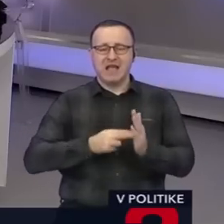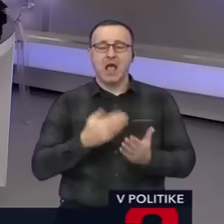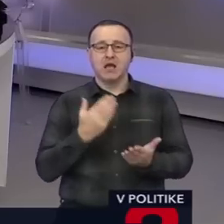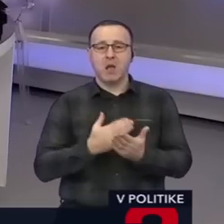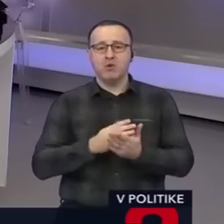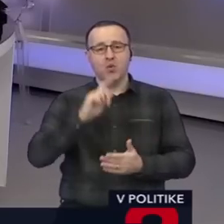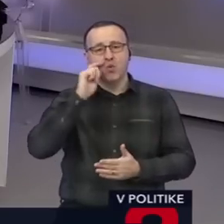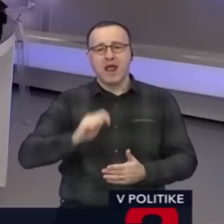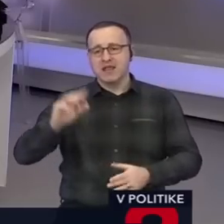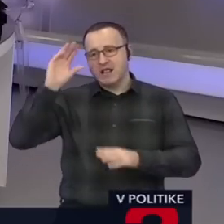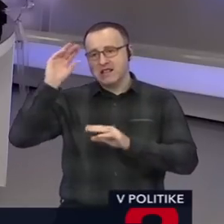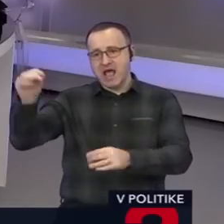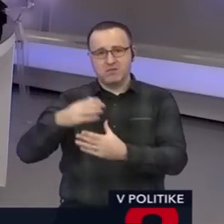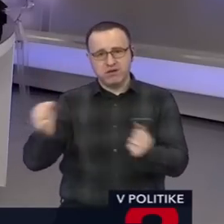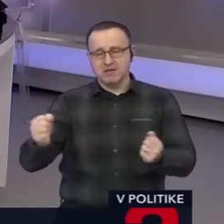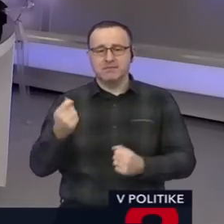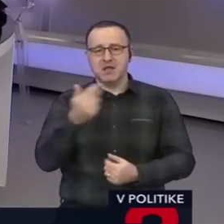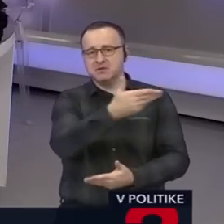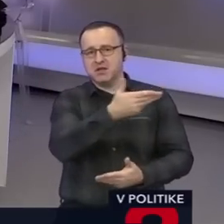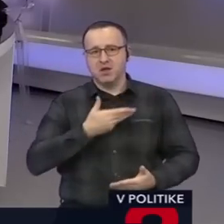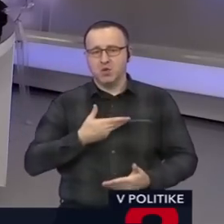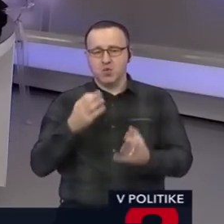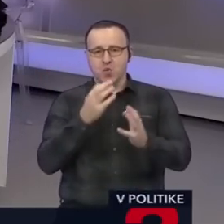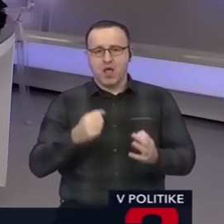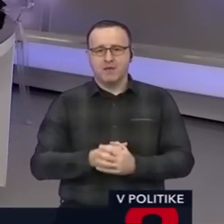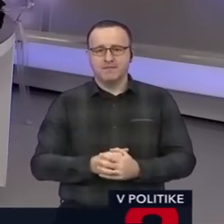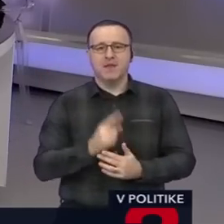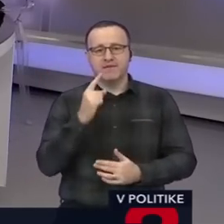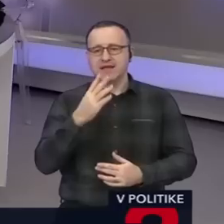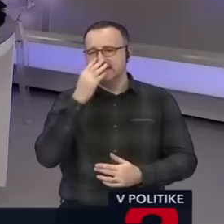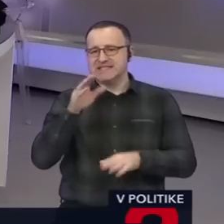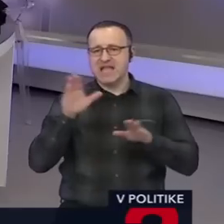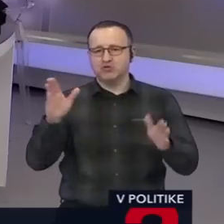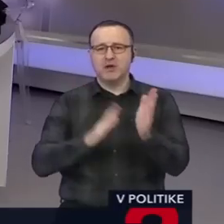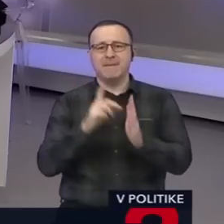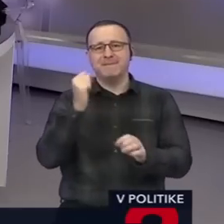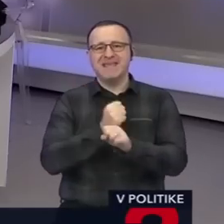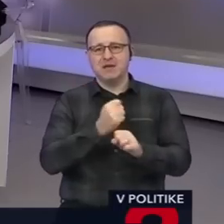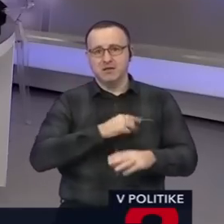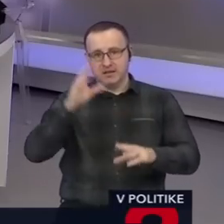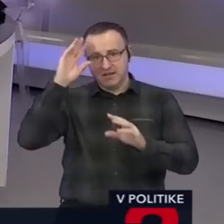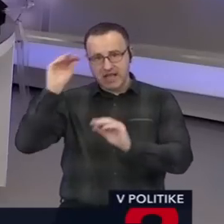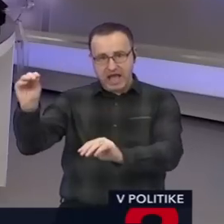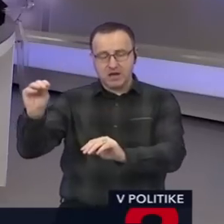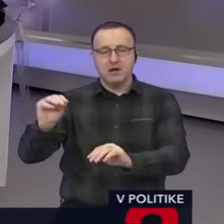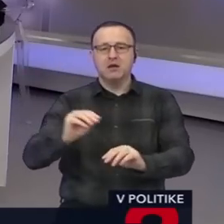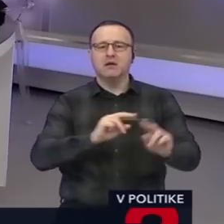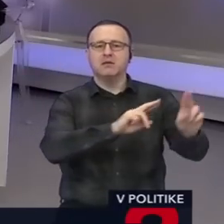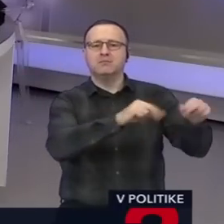Ukrajine tak, ako sme pristúpili s S-300. Teraz hovoríme dobre, o MIGoch. Čo dostaneme za MIGy? Teraz hovoríme o MIGoch a opäť. Predpokladám, že niekde